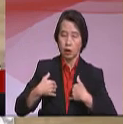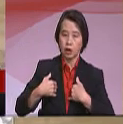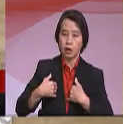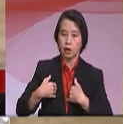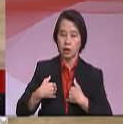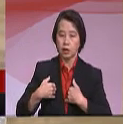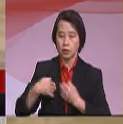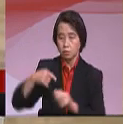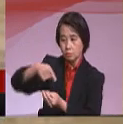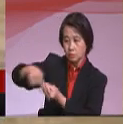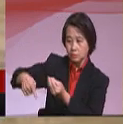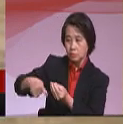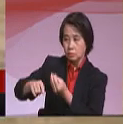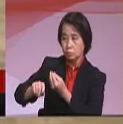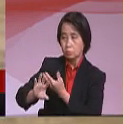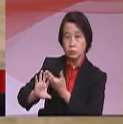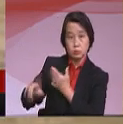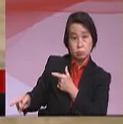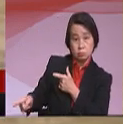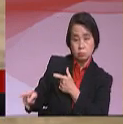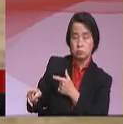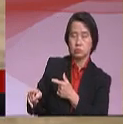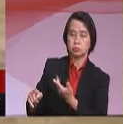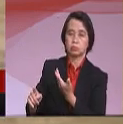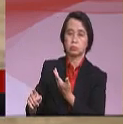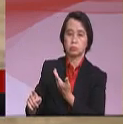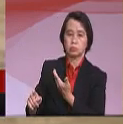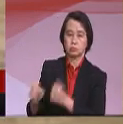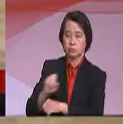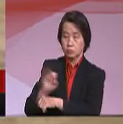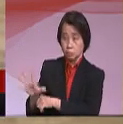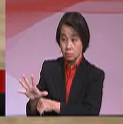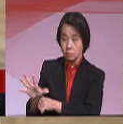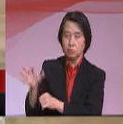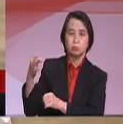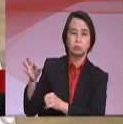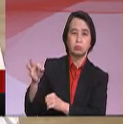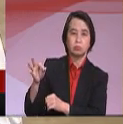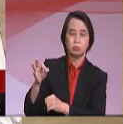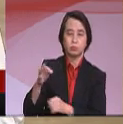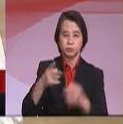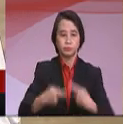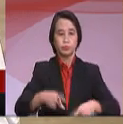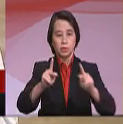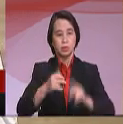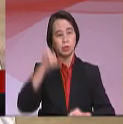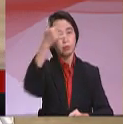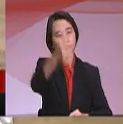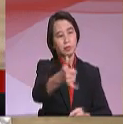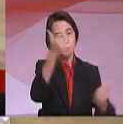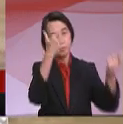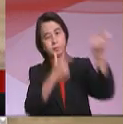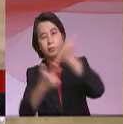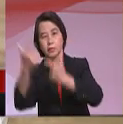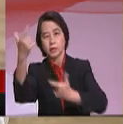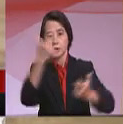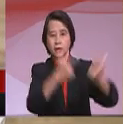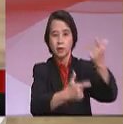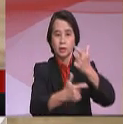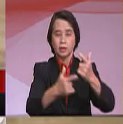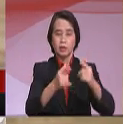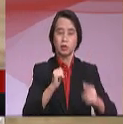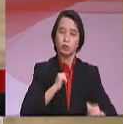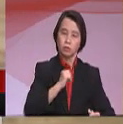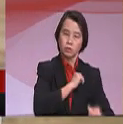dengan situasi pandemik COVID-19. Peluang untuk kita menziarahi ahli